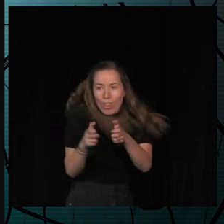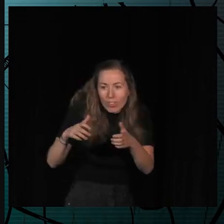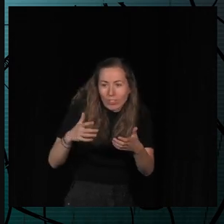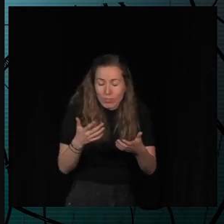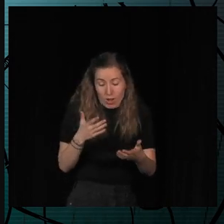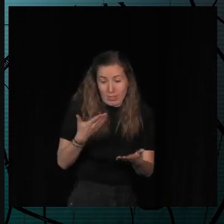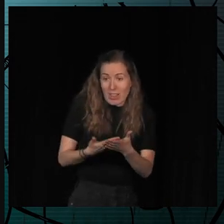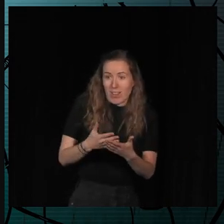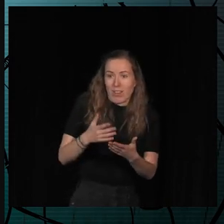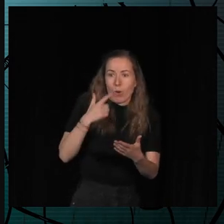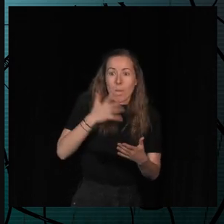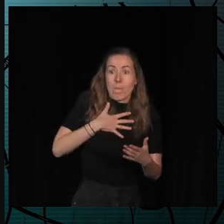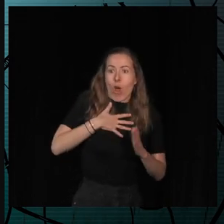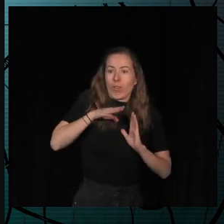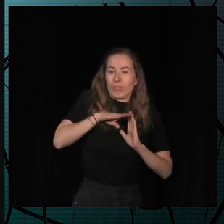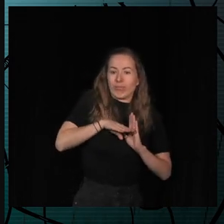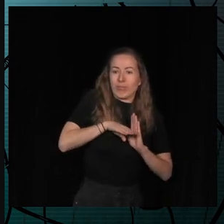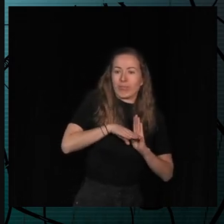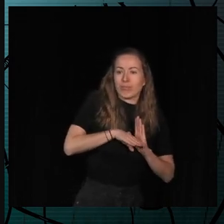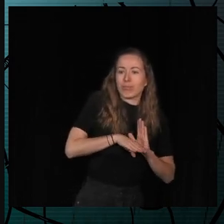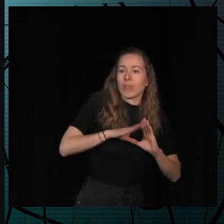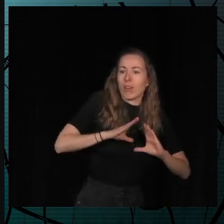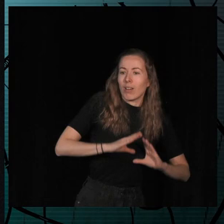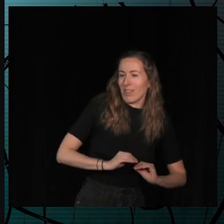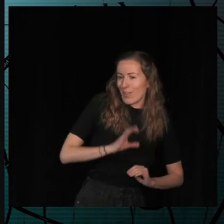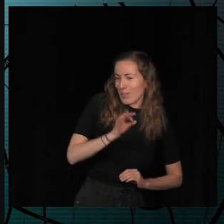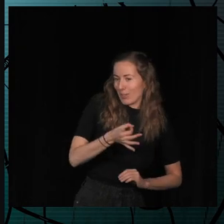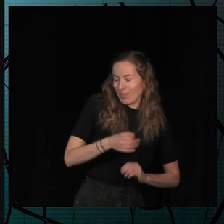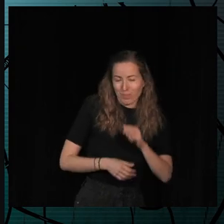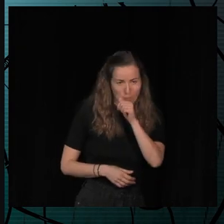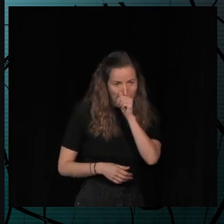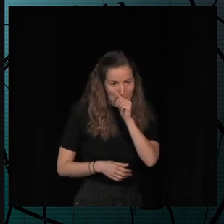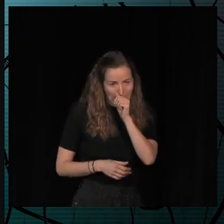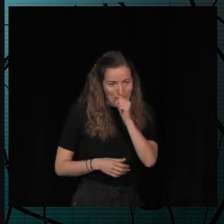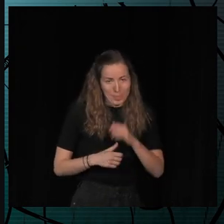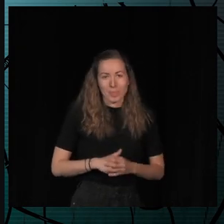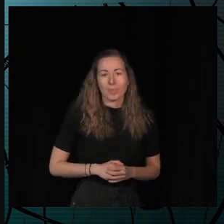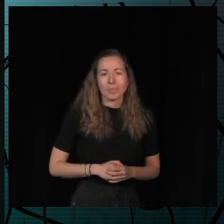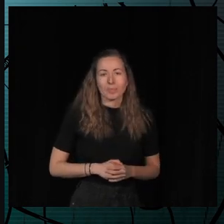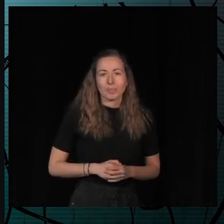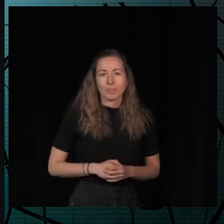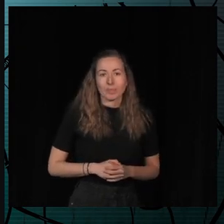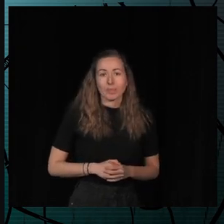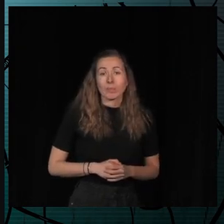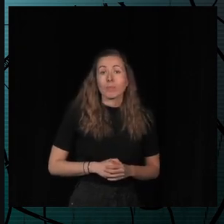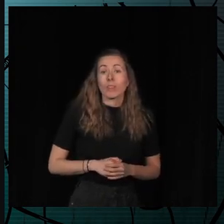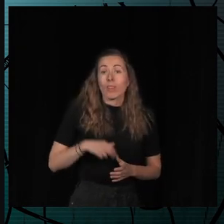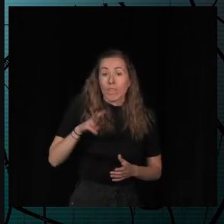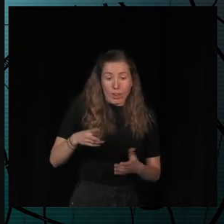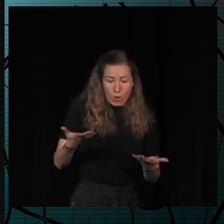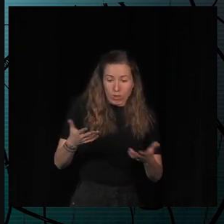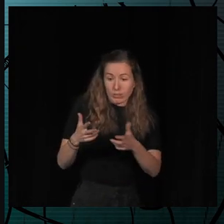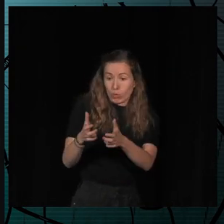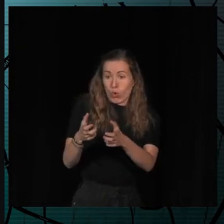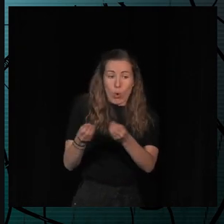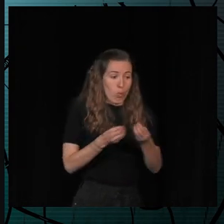moins peur d'emblé donc je crois que cette question de se dire que finalement voilà c'est un jeu comme un autre on